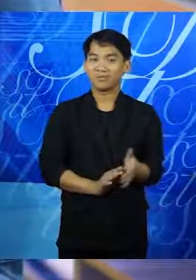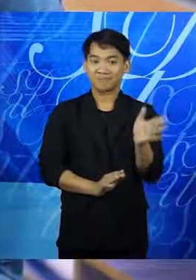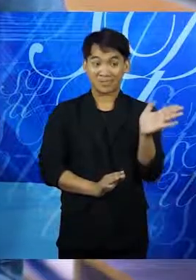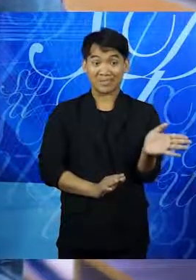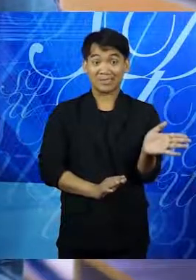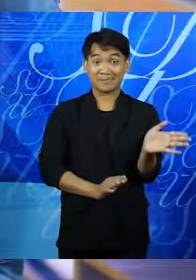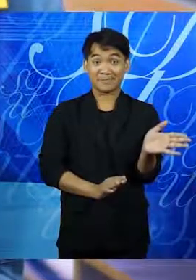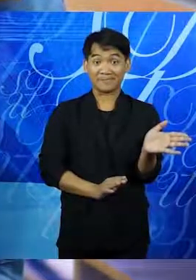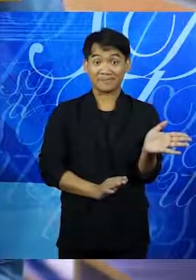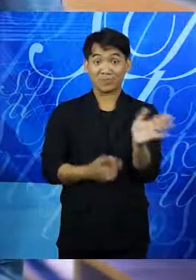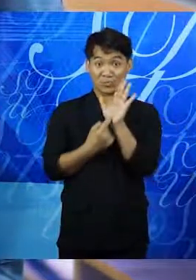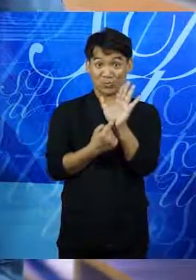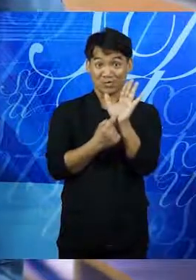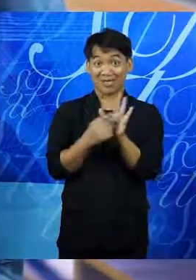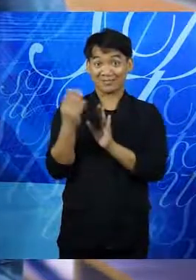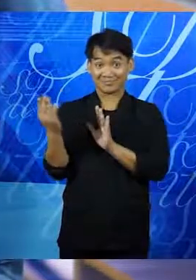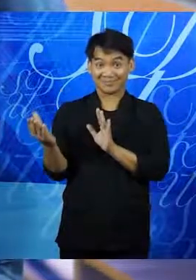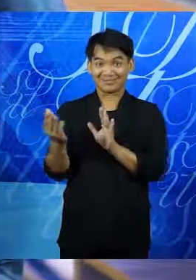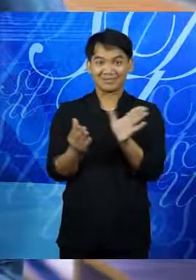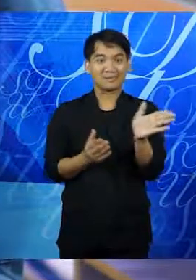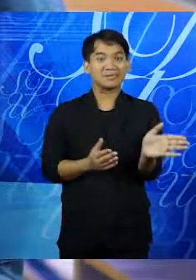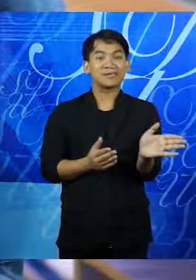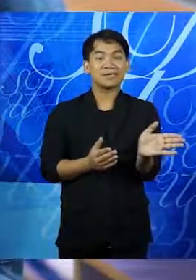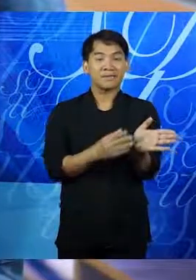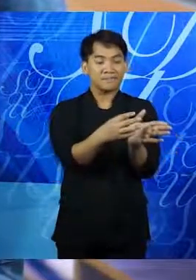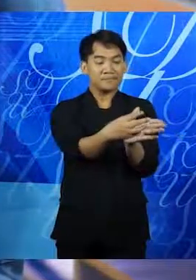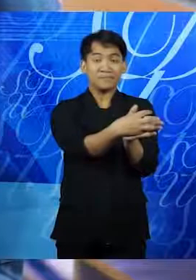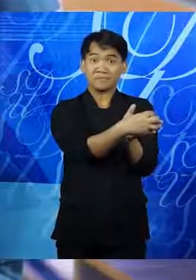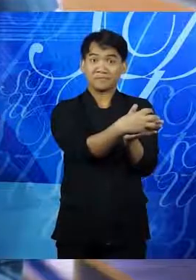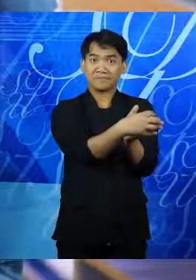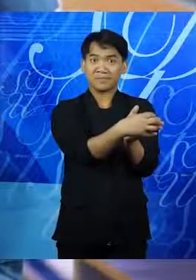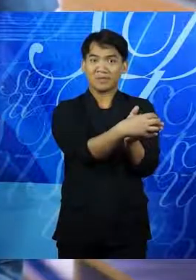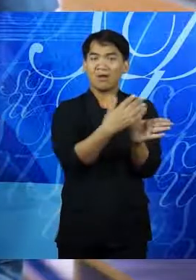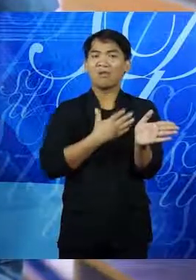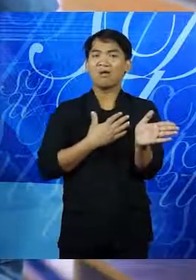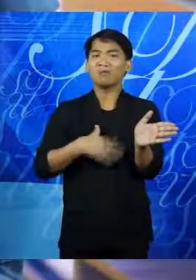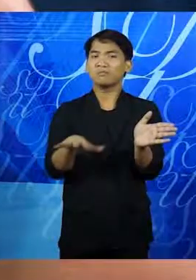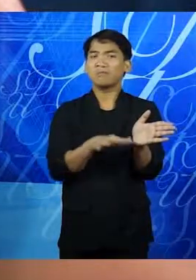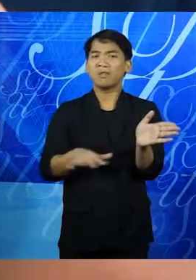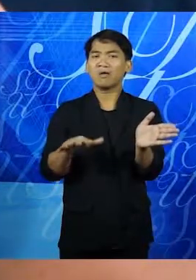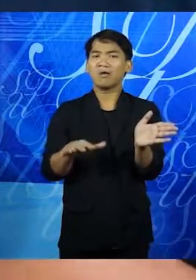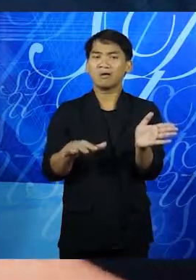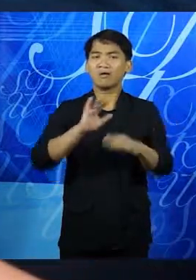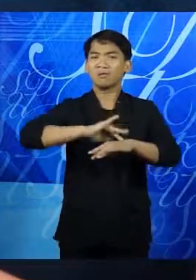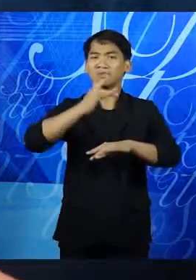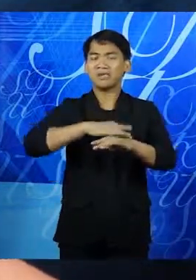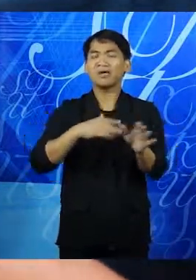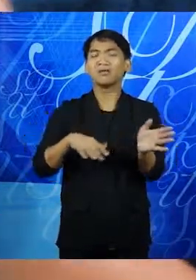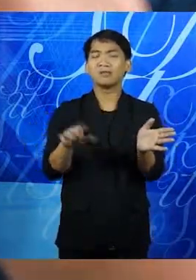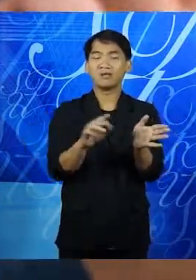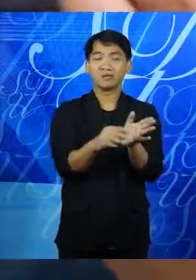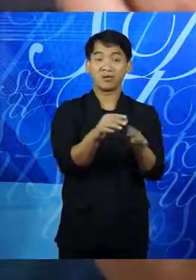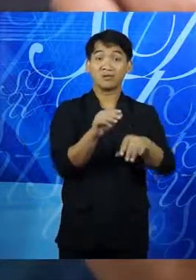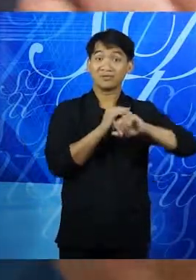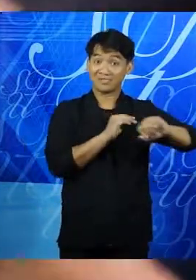าฉันอยากได้ก็จะติดไว้ที่ตรงหัวประโยคโดยธรรมชาติแล้วเราจะอ่านจากด้านซ้ายไปด้านข